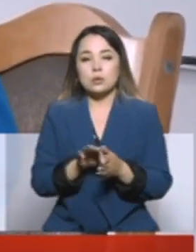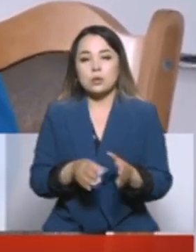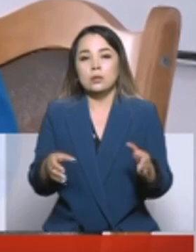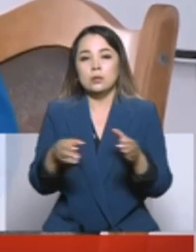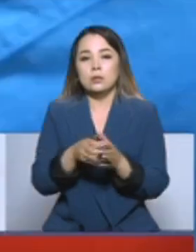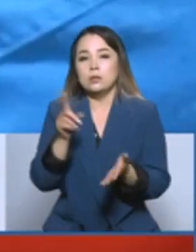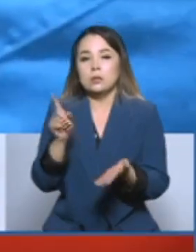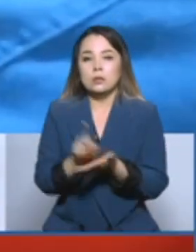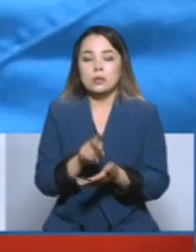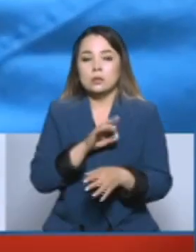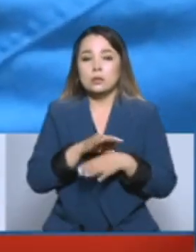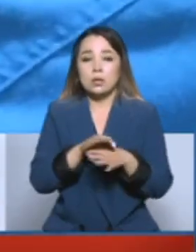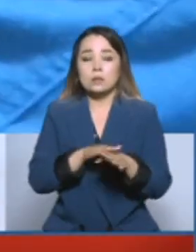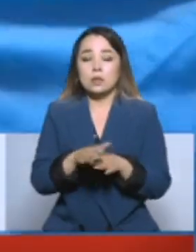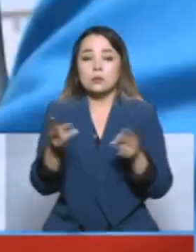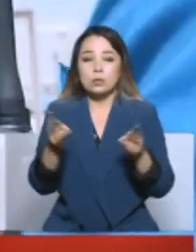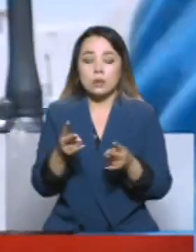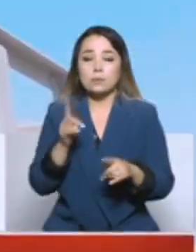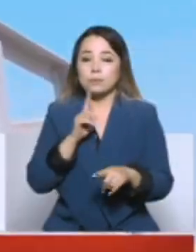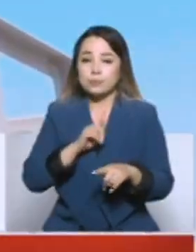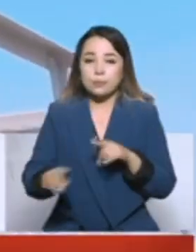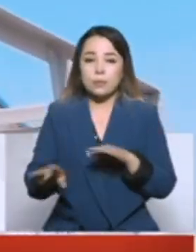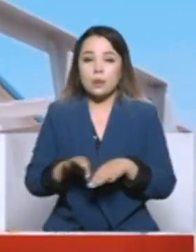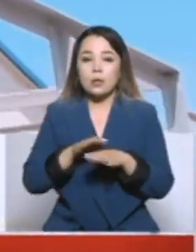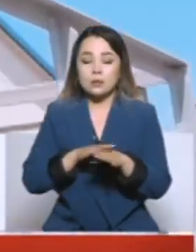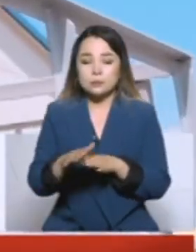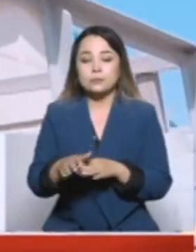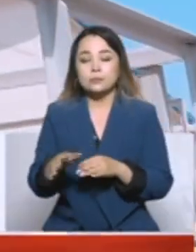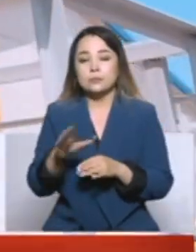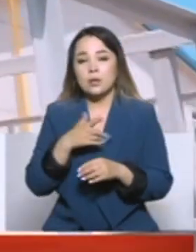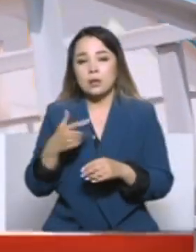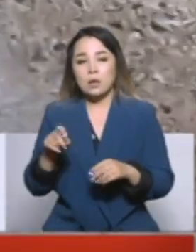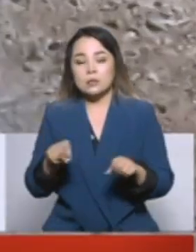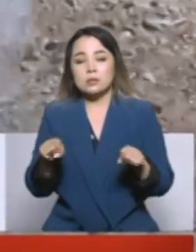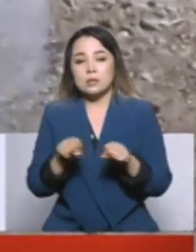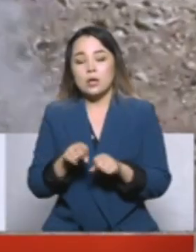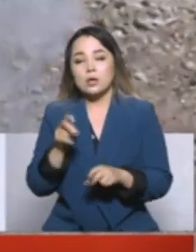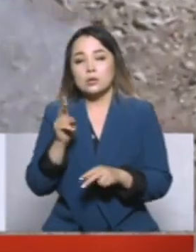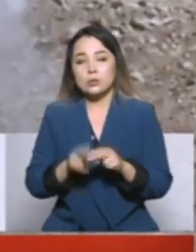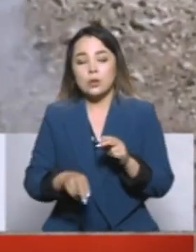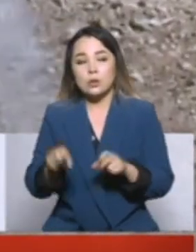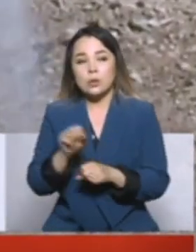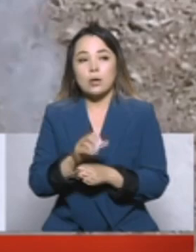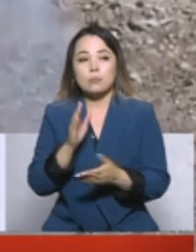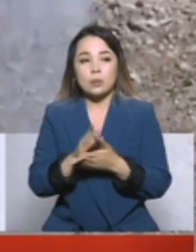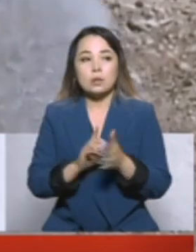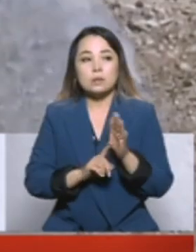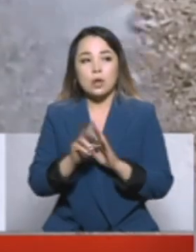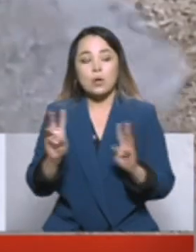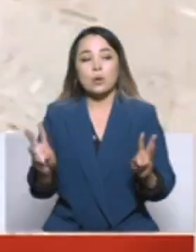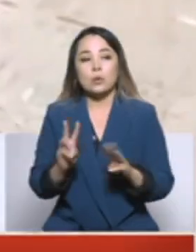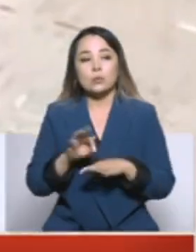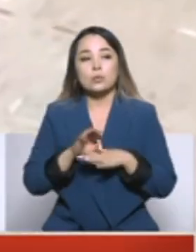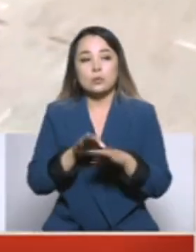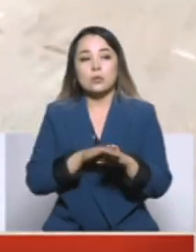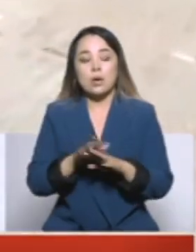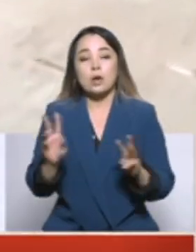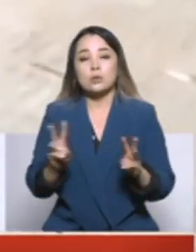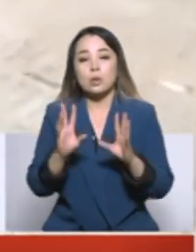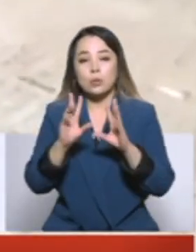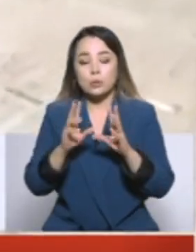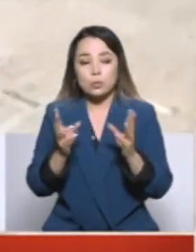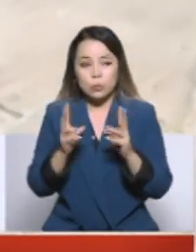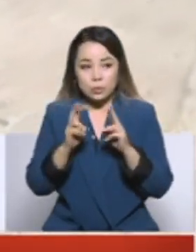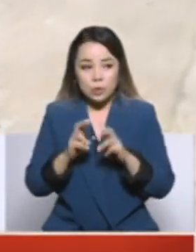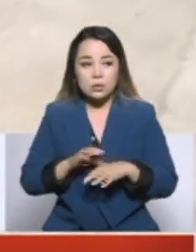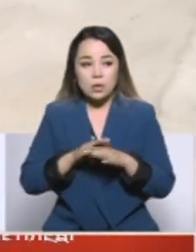етуге мәжбүрледі. Жылдам сақтық шаралары жүргізіліп, желге газ жіберу тоқтады. Оқиға орнын алдымен жеткен өрт сөндірушілер жалынды өшіріп,